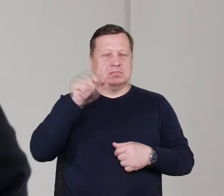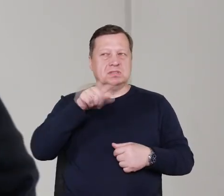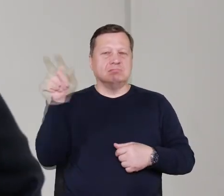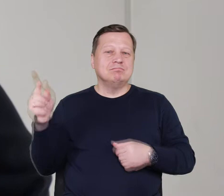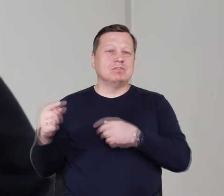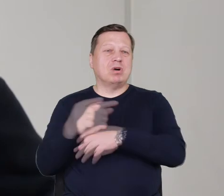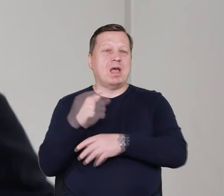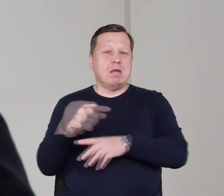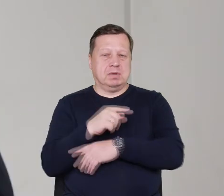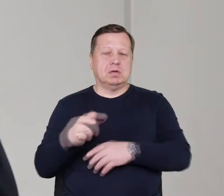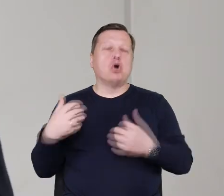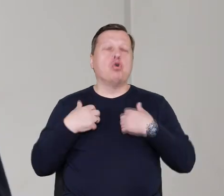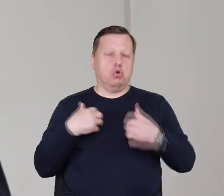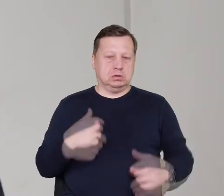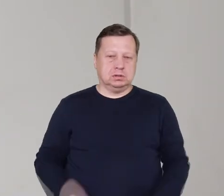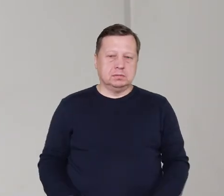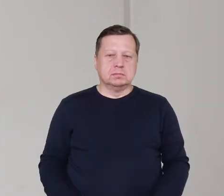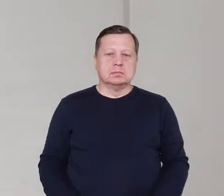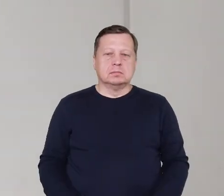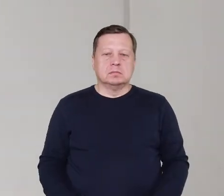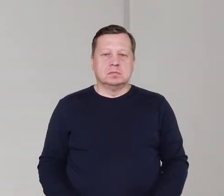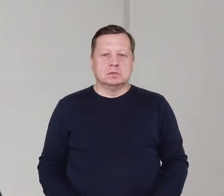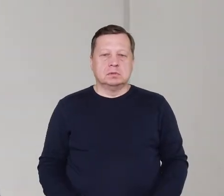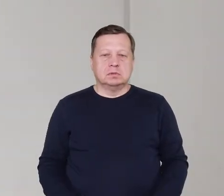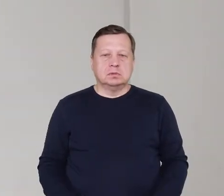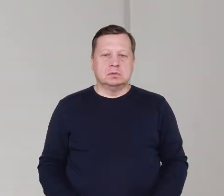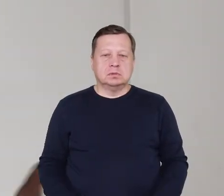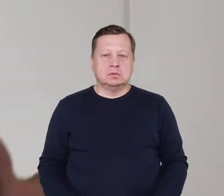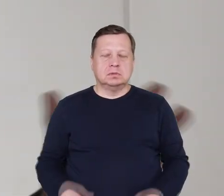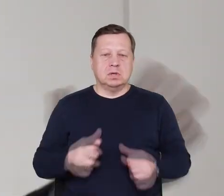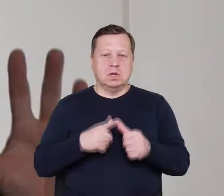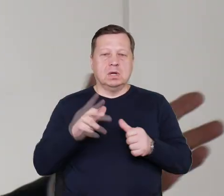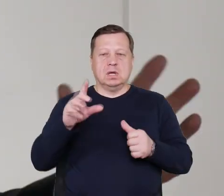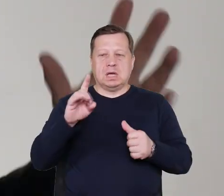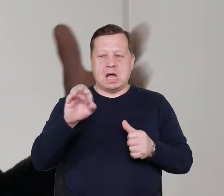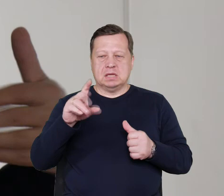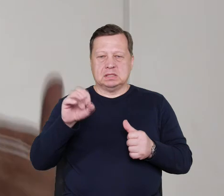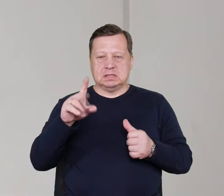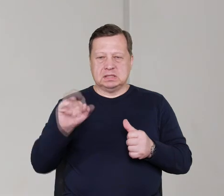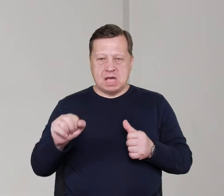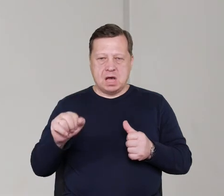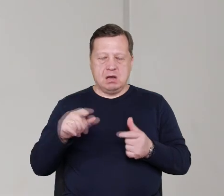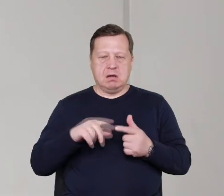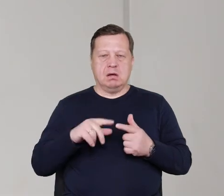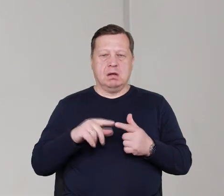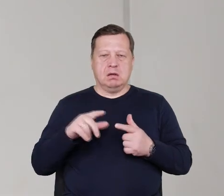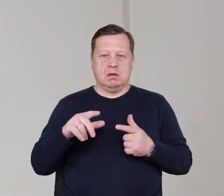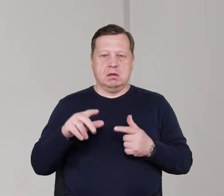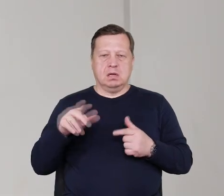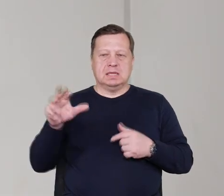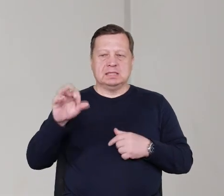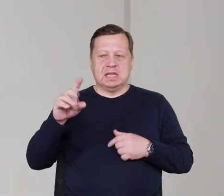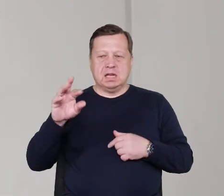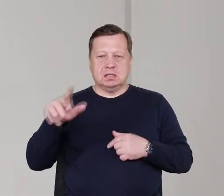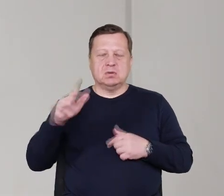od to wskazanych jeb izzylease to są 2 miejsce organizacji które jest taki Gdańsk Na granicy z Syrią